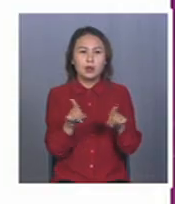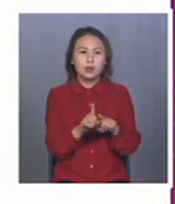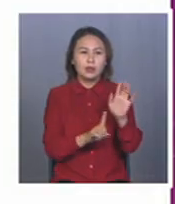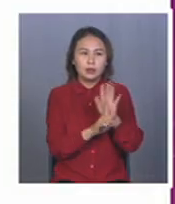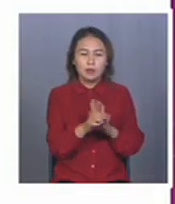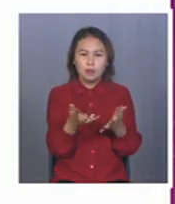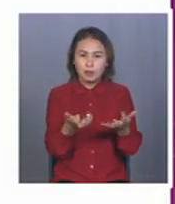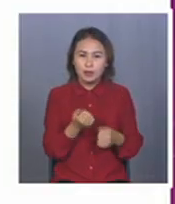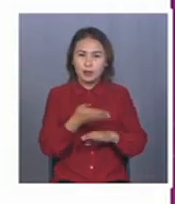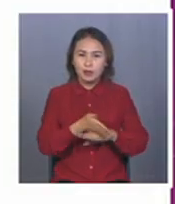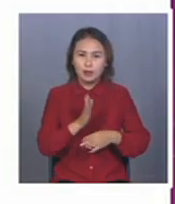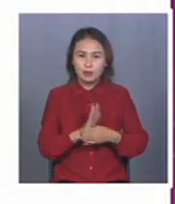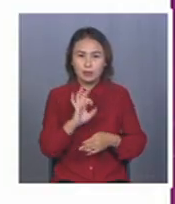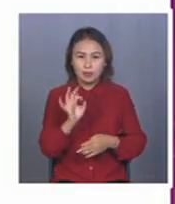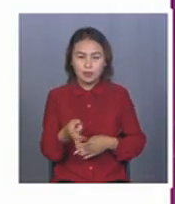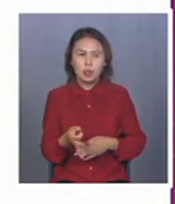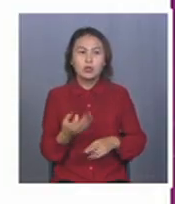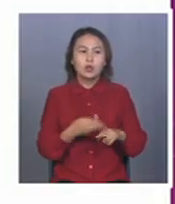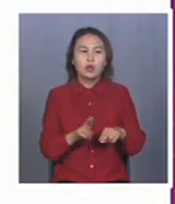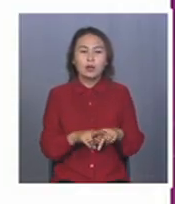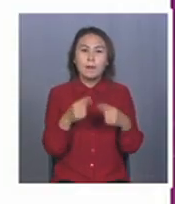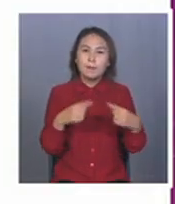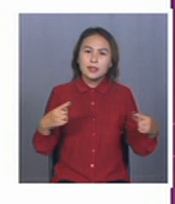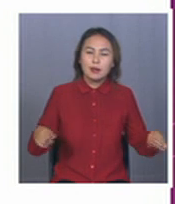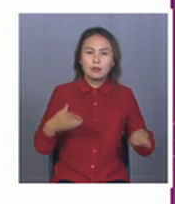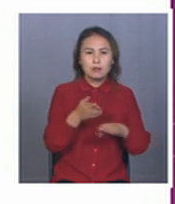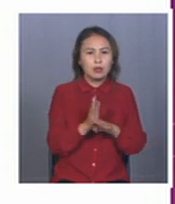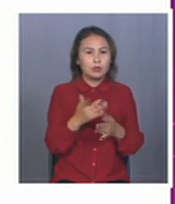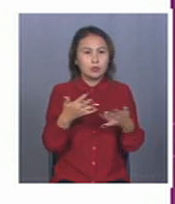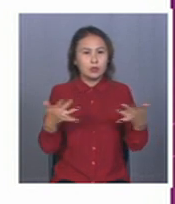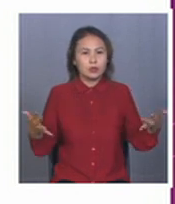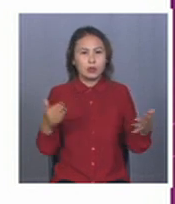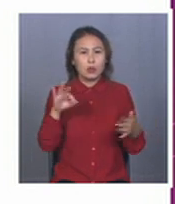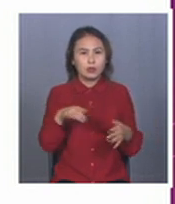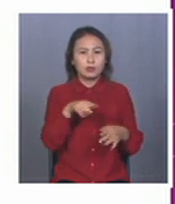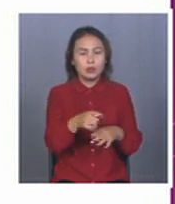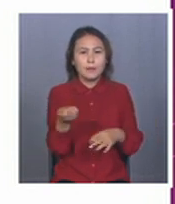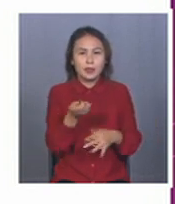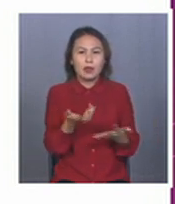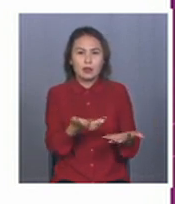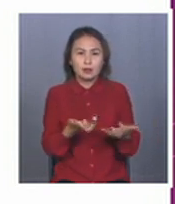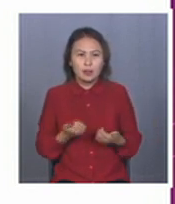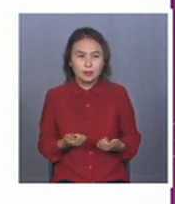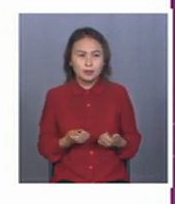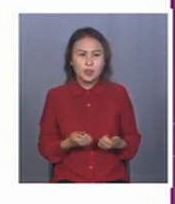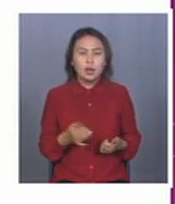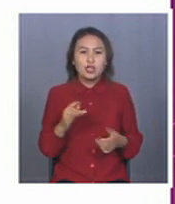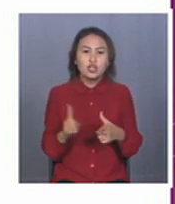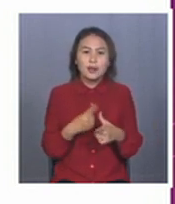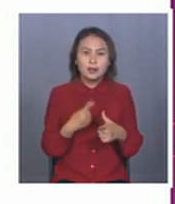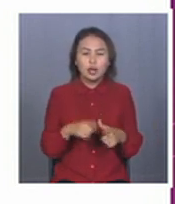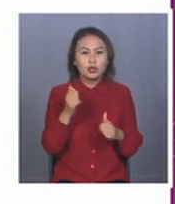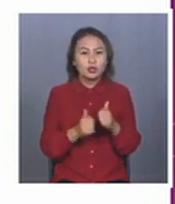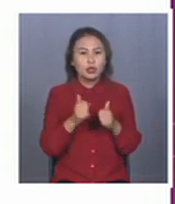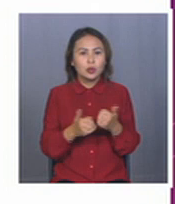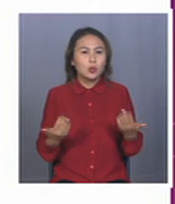алынады. Сонымен бірге басқа нан өнімдері де бидай астығынан алынады балалар. Және күнделікті